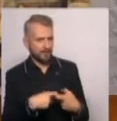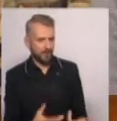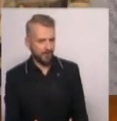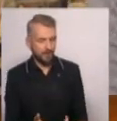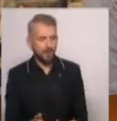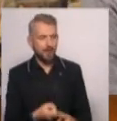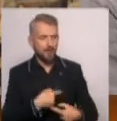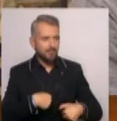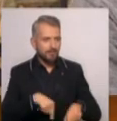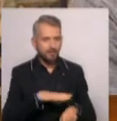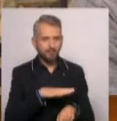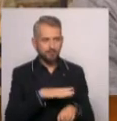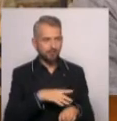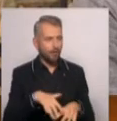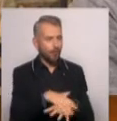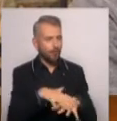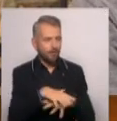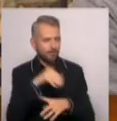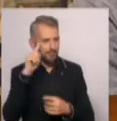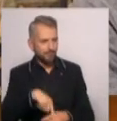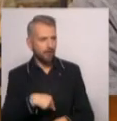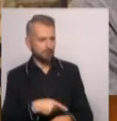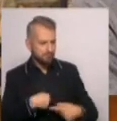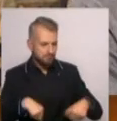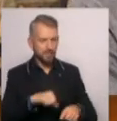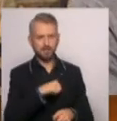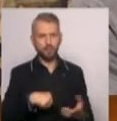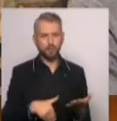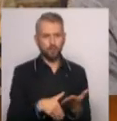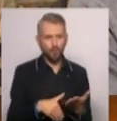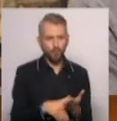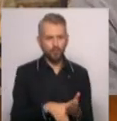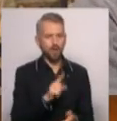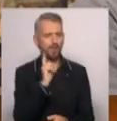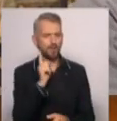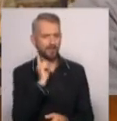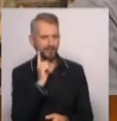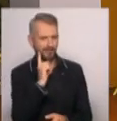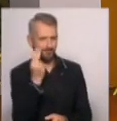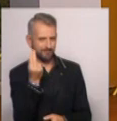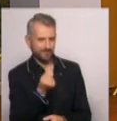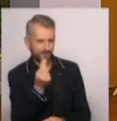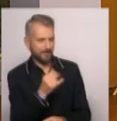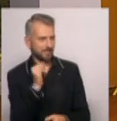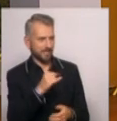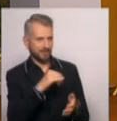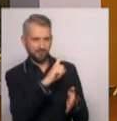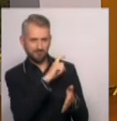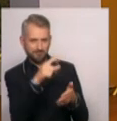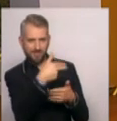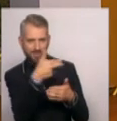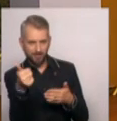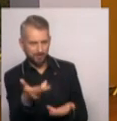Нас ідентифікувала громада за цим брендом, да, за цим зеленим тлом і на ньому надпись. І тому, і,